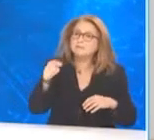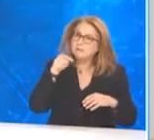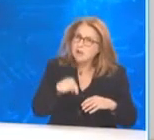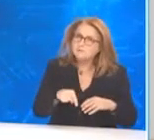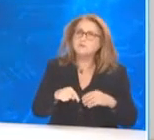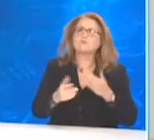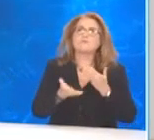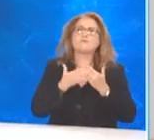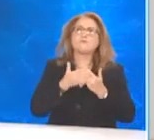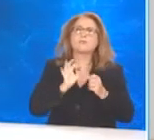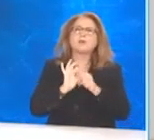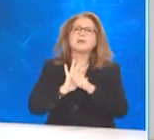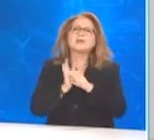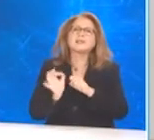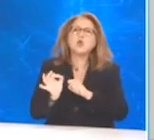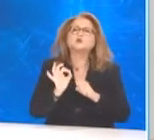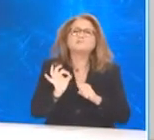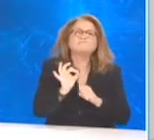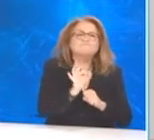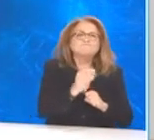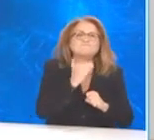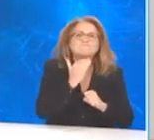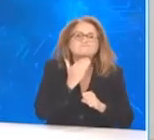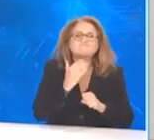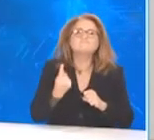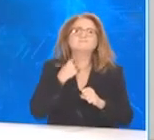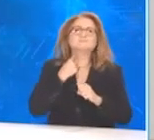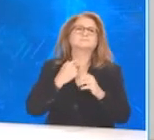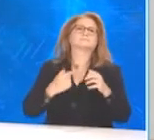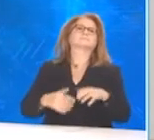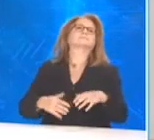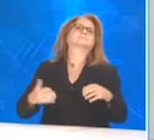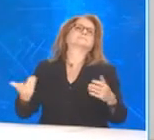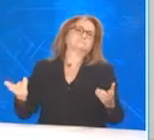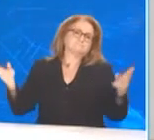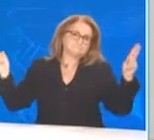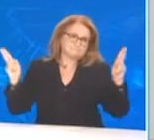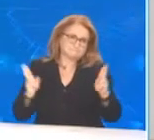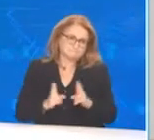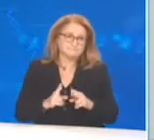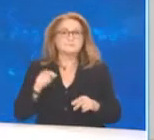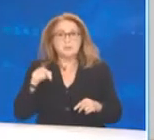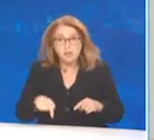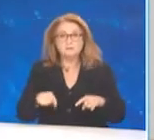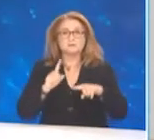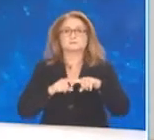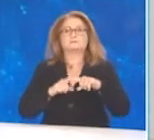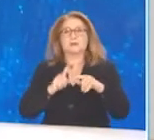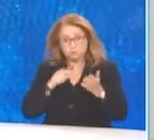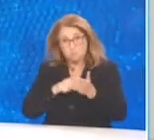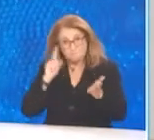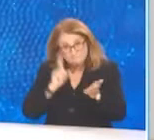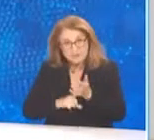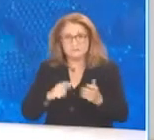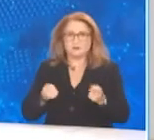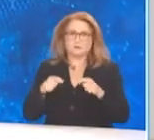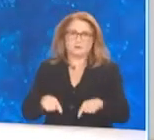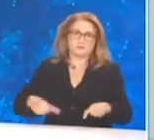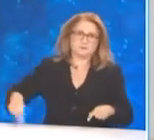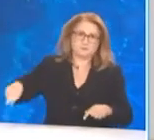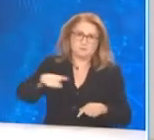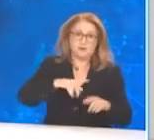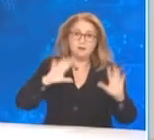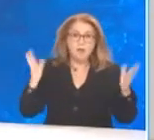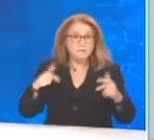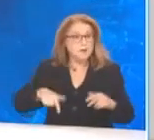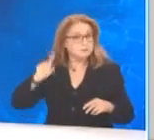ιού. Και αυτή τη στιγμή αυτό πρέπει να κάνουμε. Να σταματήσουμε τη συμπεριφορά μας στη διασπορά του ιού, για να μην βρεθούμε αντιμέτωποι σε μερικές ημέρες